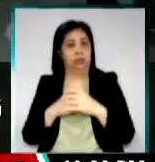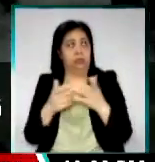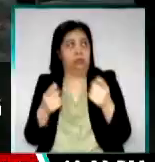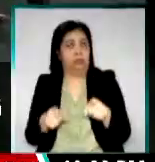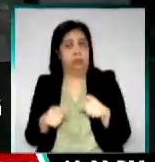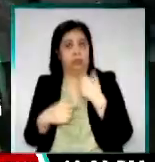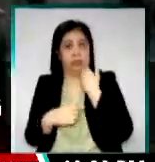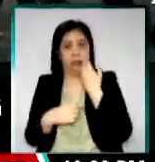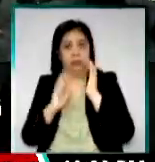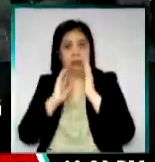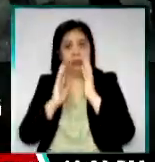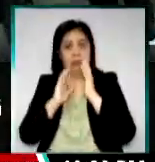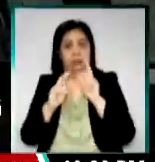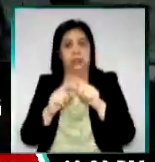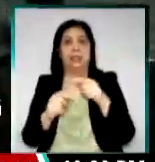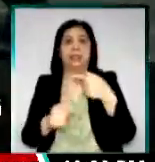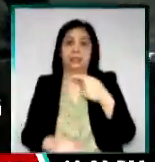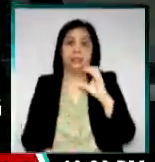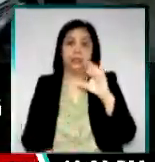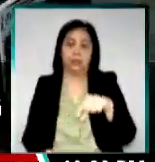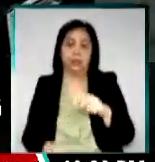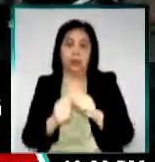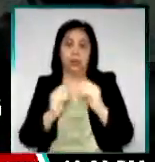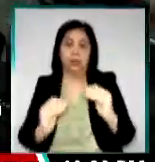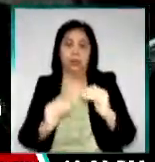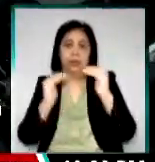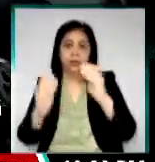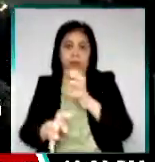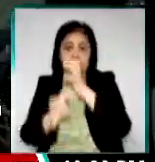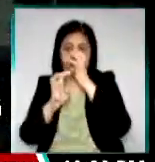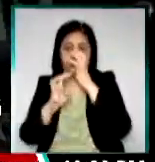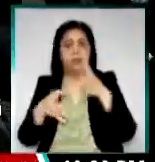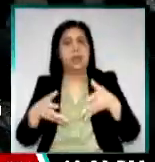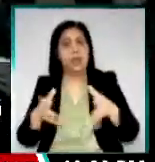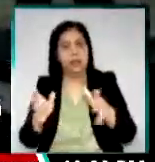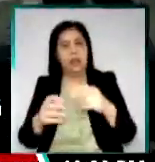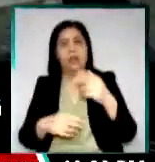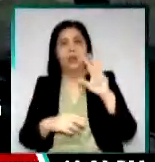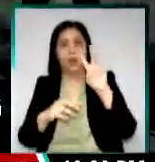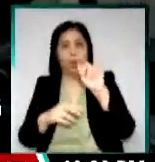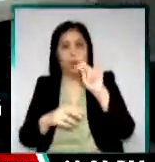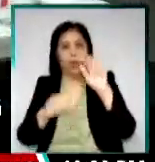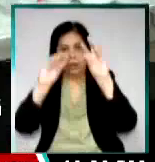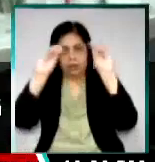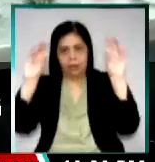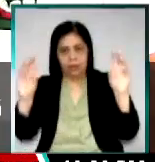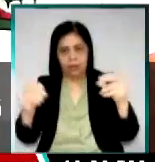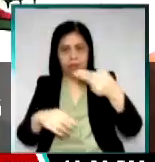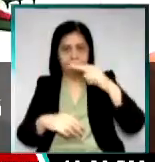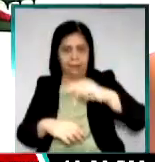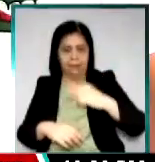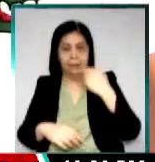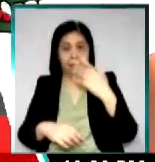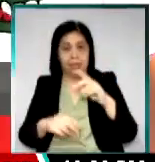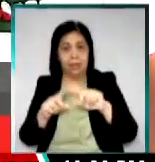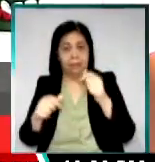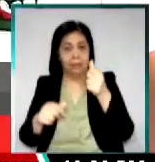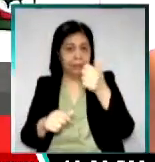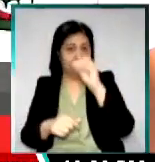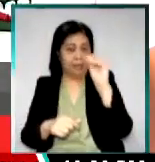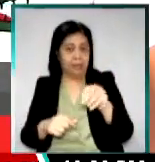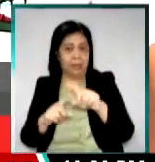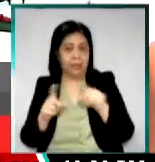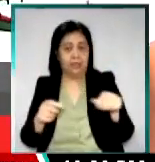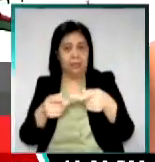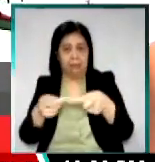Sa ilalim ng GCQ with heightened restrictions, pinapayagan ang mga lamay hanggang 10% ng venue capacity. Sinabi kong bawal inuman,